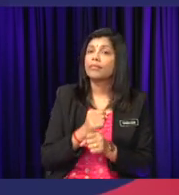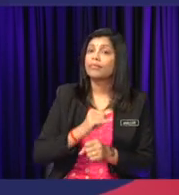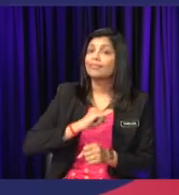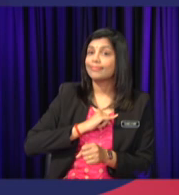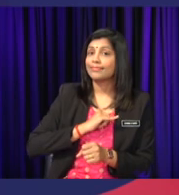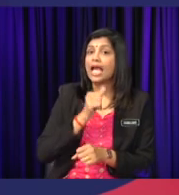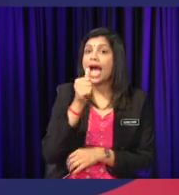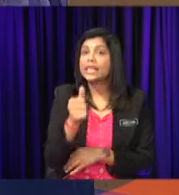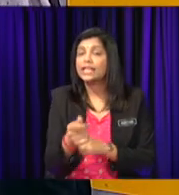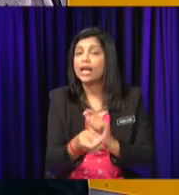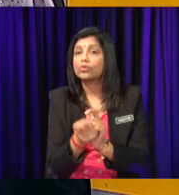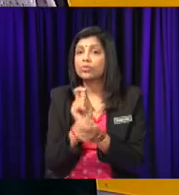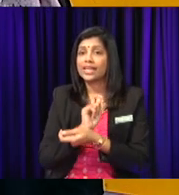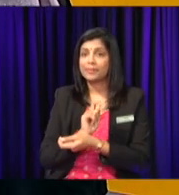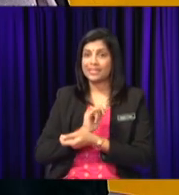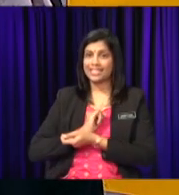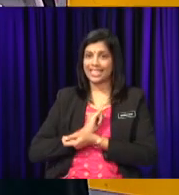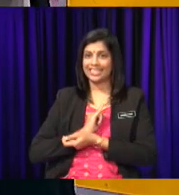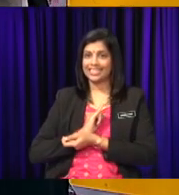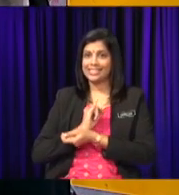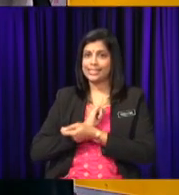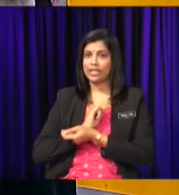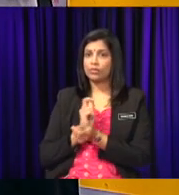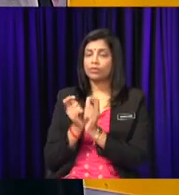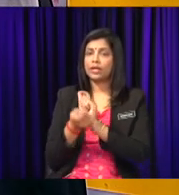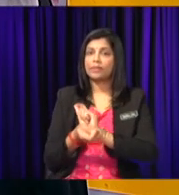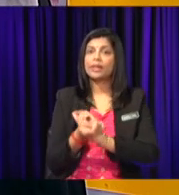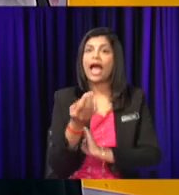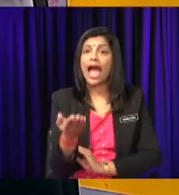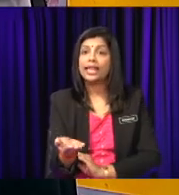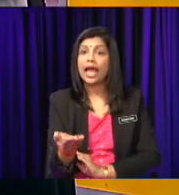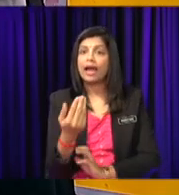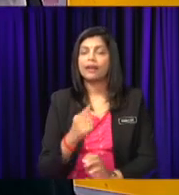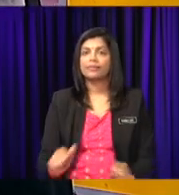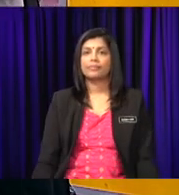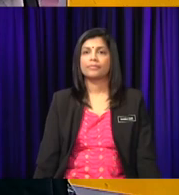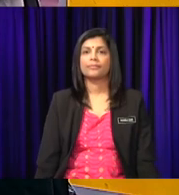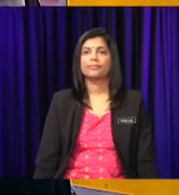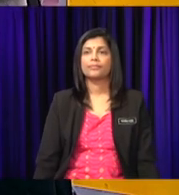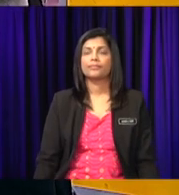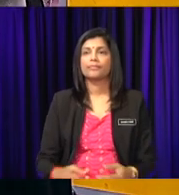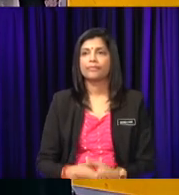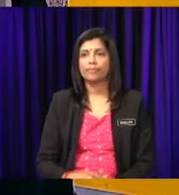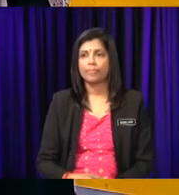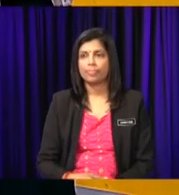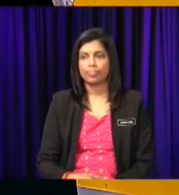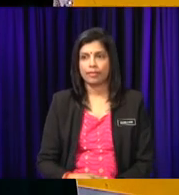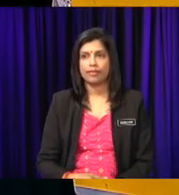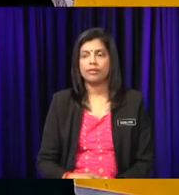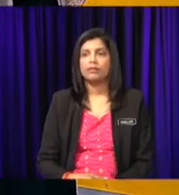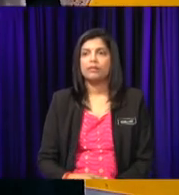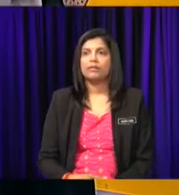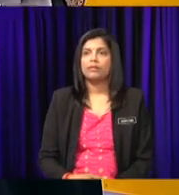dia pendapat anda Anda itu merujuk kepada saya kalau saya suka suruh anak murid Saya tepuk bau sendiri ya